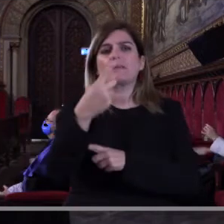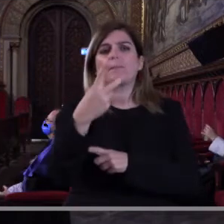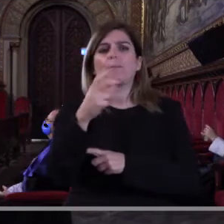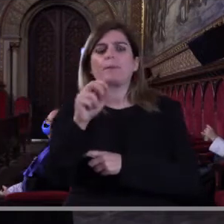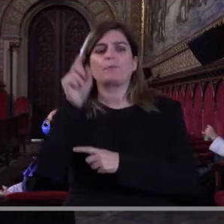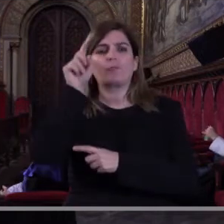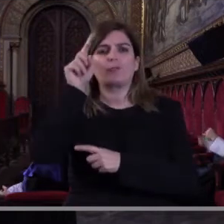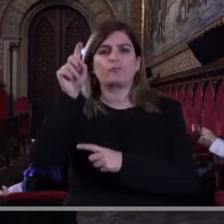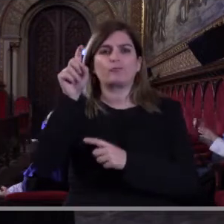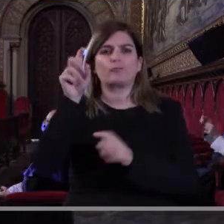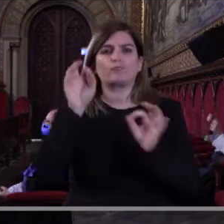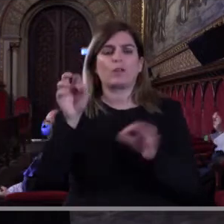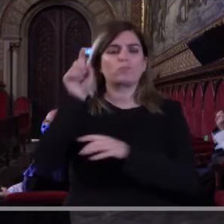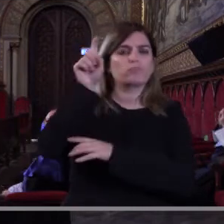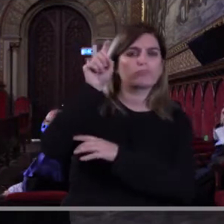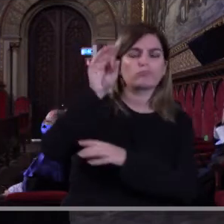lectors i de 15